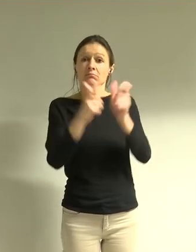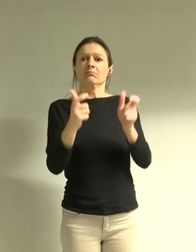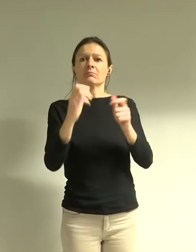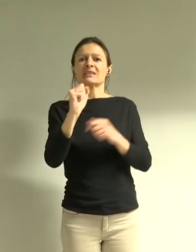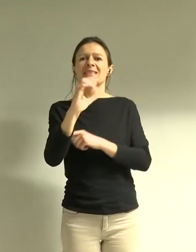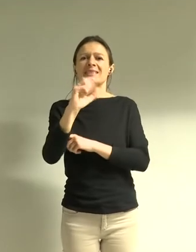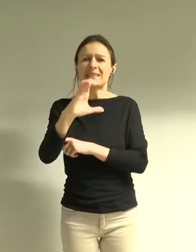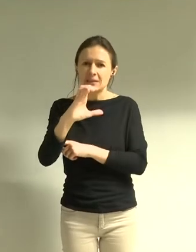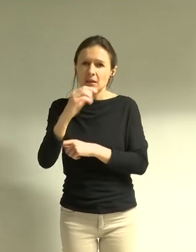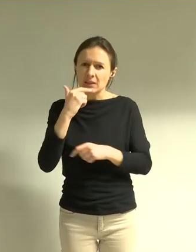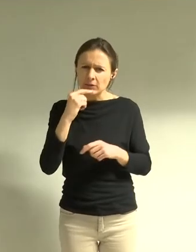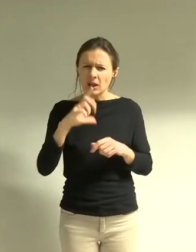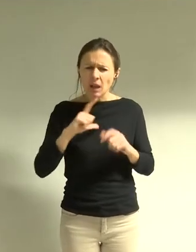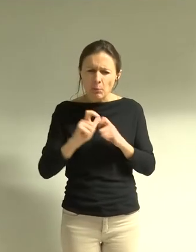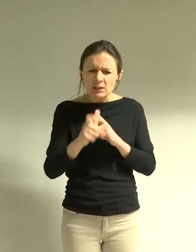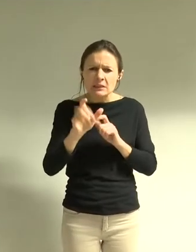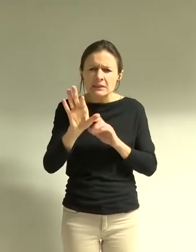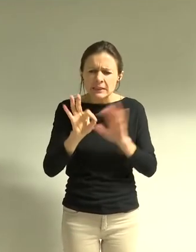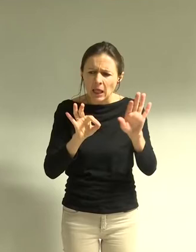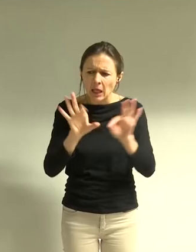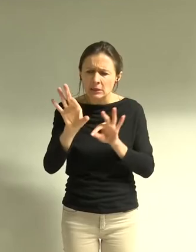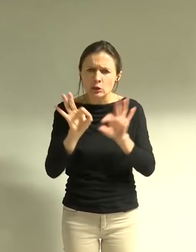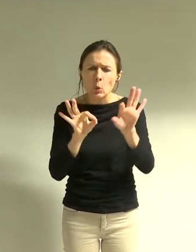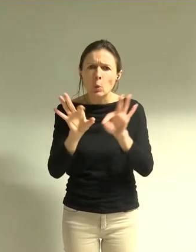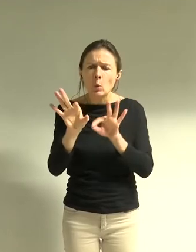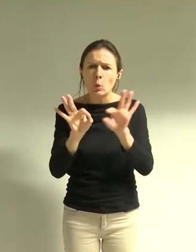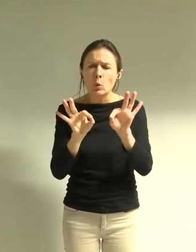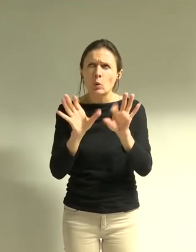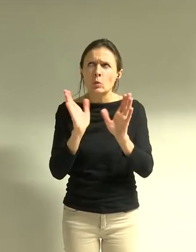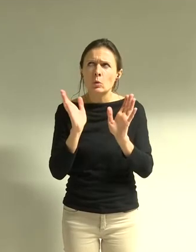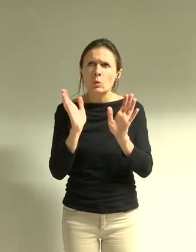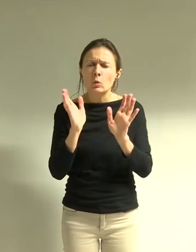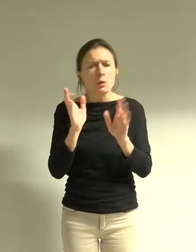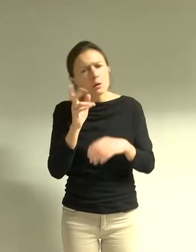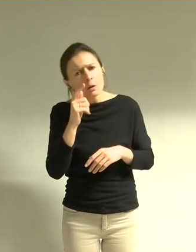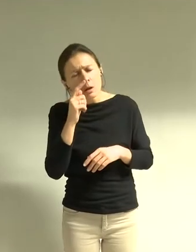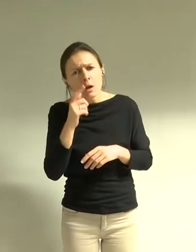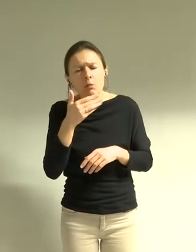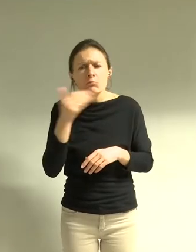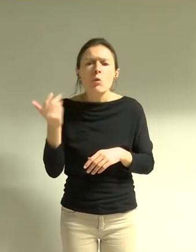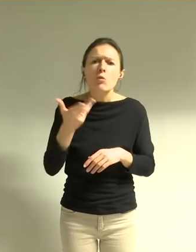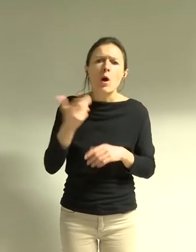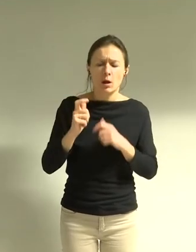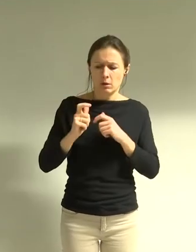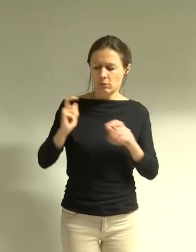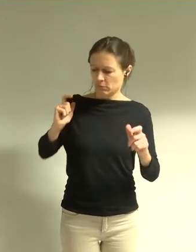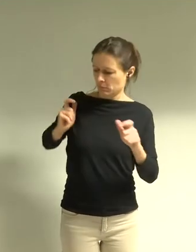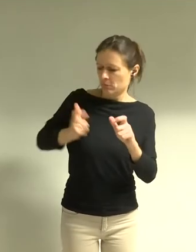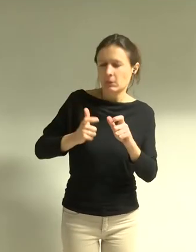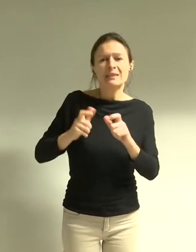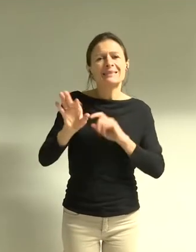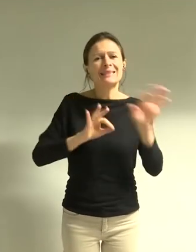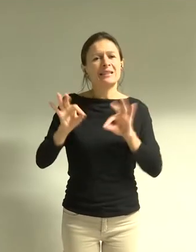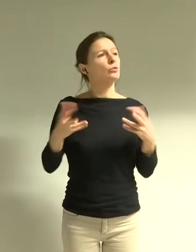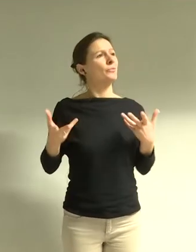procédure de sélection tel qu'évoqué à l'instant n'aurait il pas été plus simple d'attendre la fin de cette procédure de sélection pour que la ville